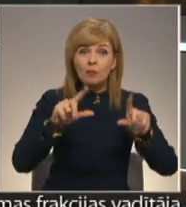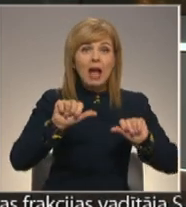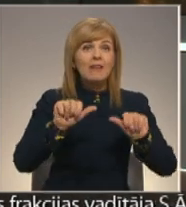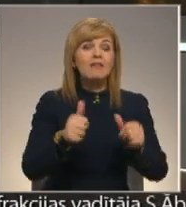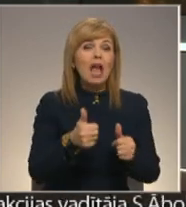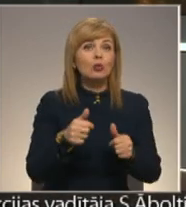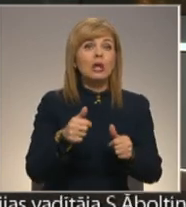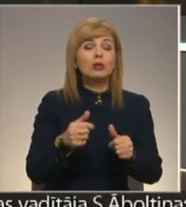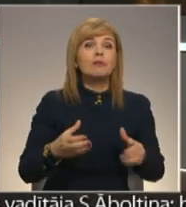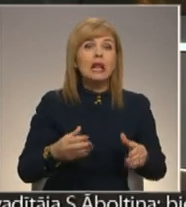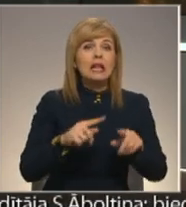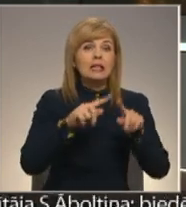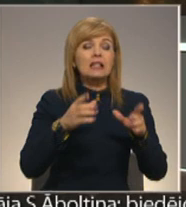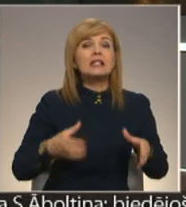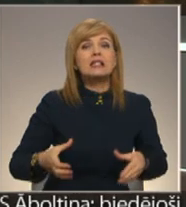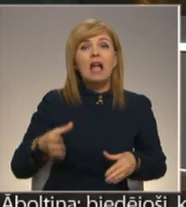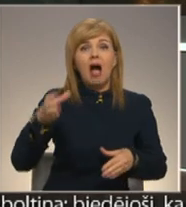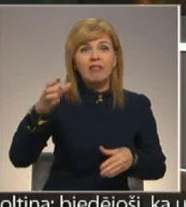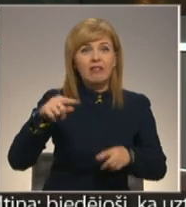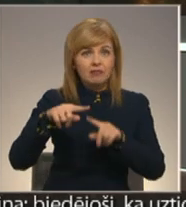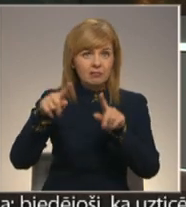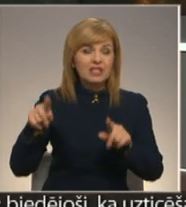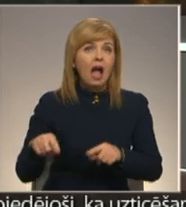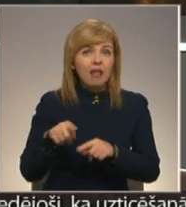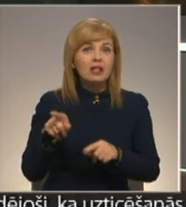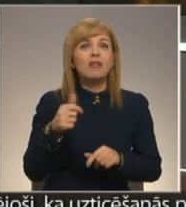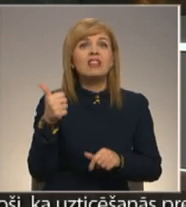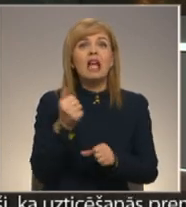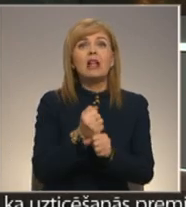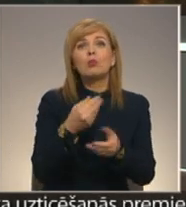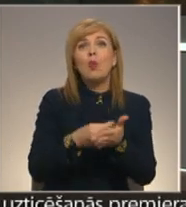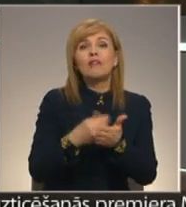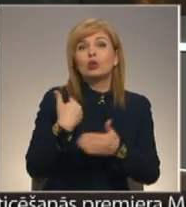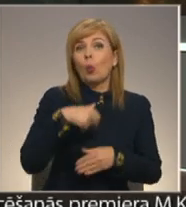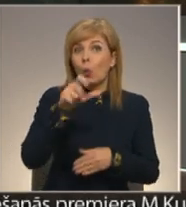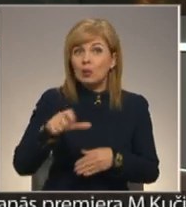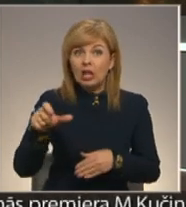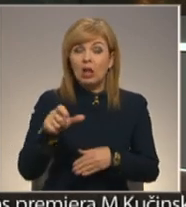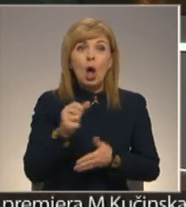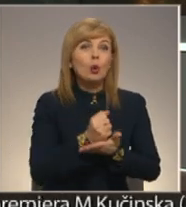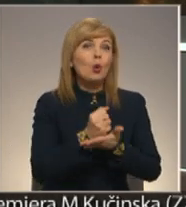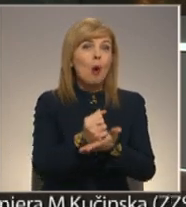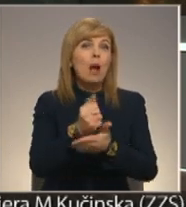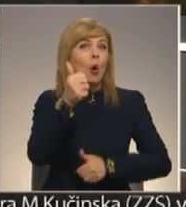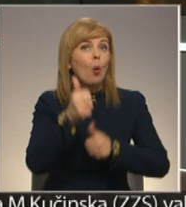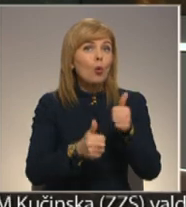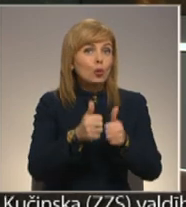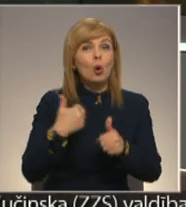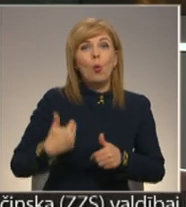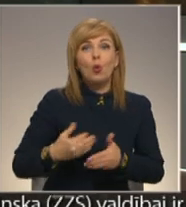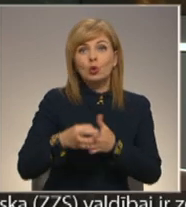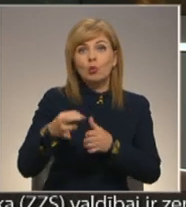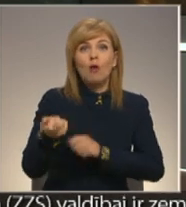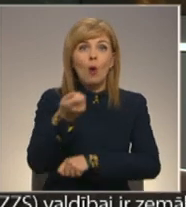novērtējuši kultīcnieki, nominējot konkursam Kuldīgas novada uzņēmēja gada balva kā vienu no labākajiem amatniekiem. Pie Arta Reimaņa